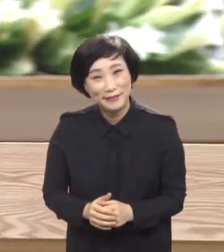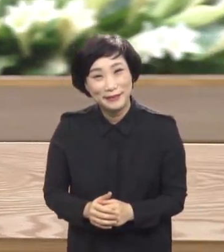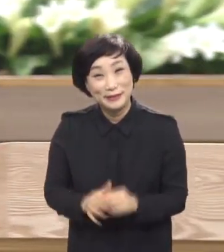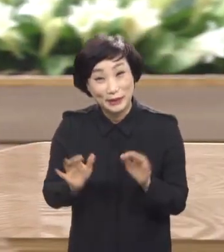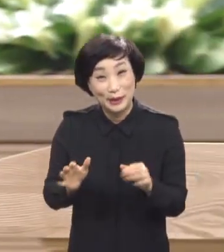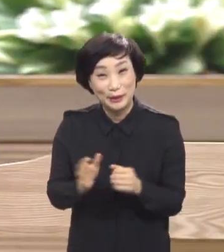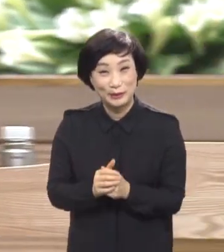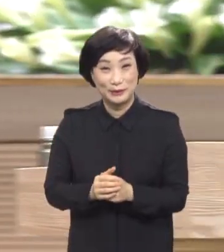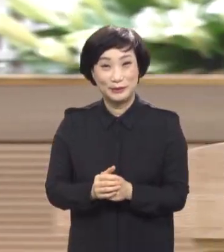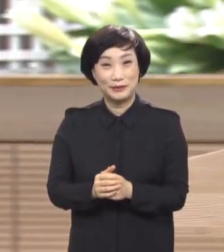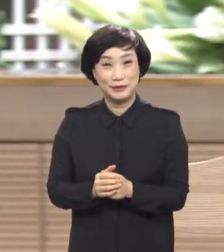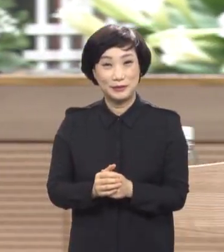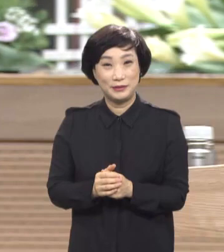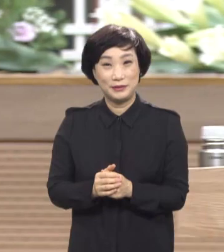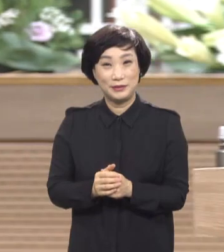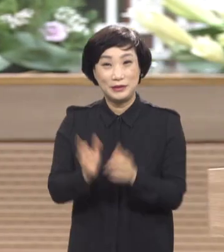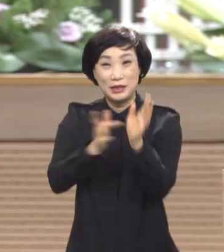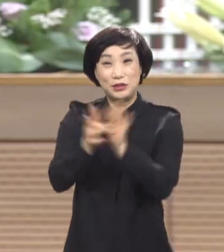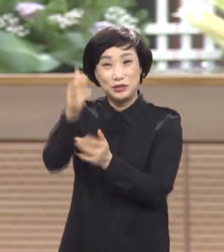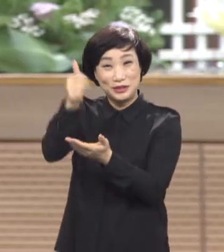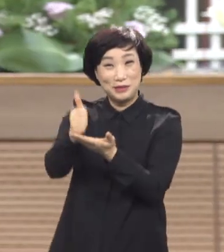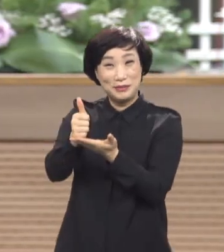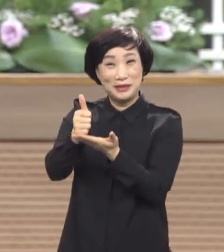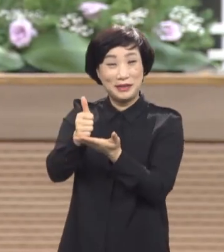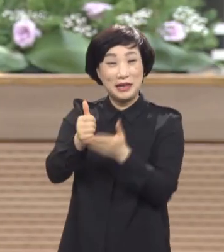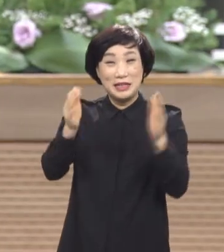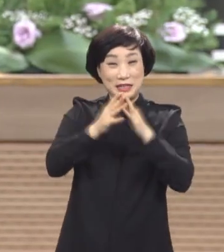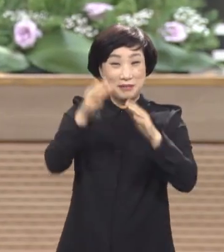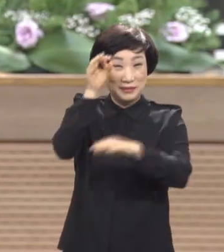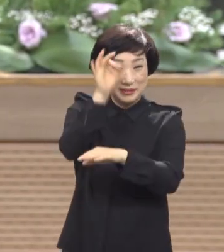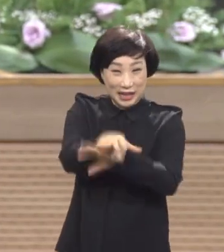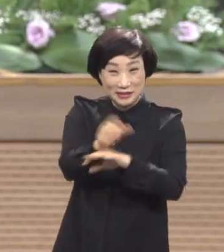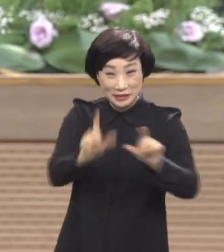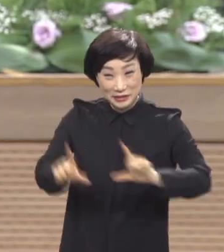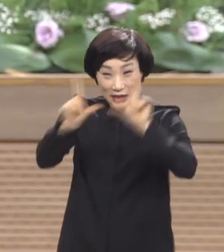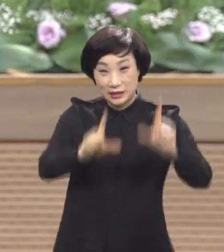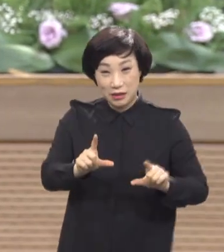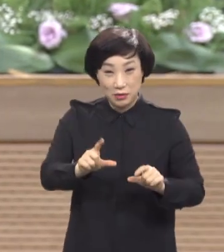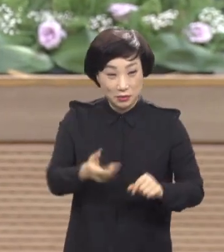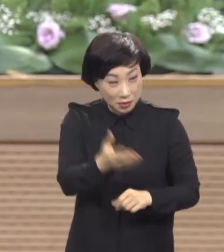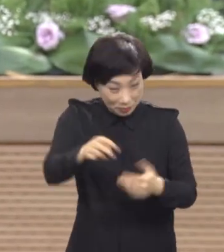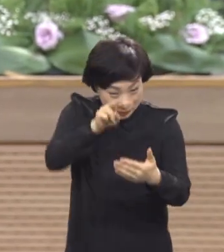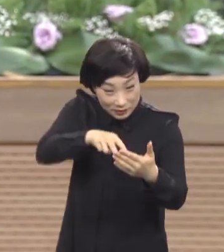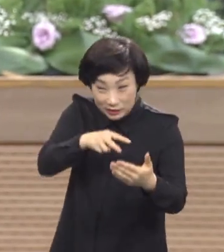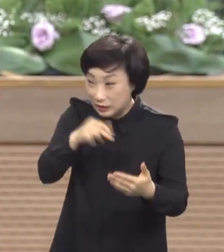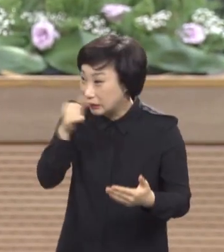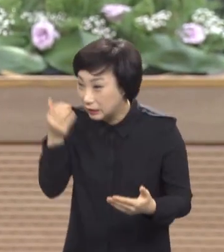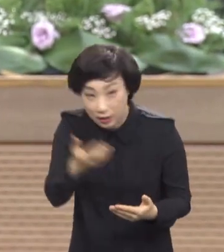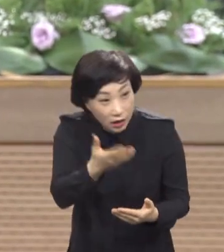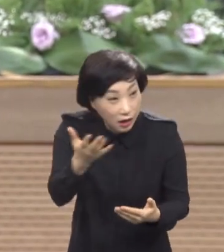예수님이 집을 사서 살았다 소리 들으셨어요 못 들으셨어요